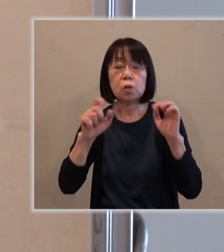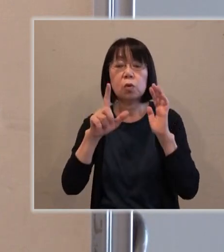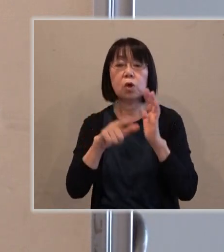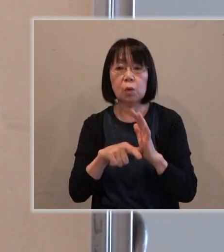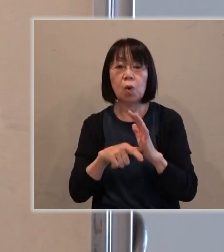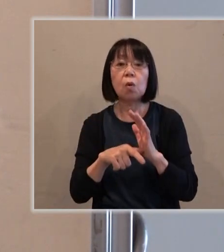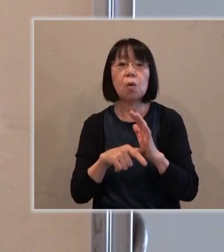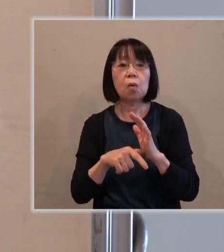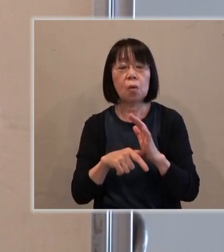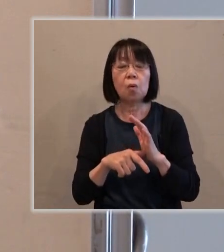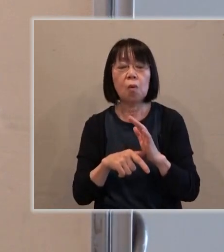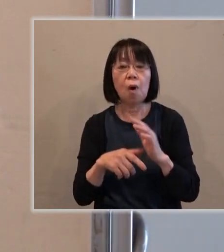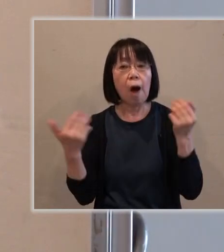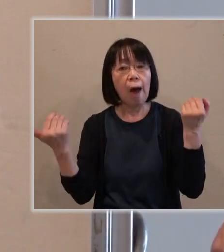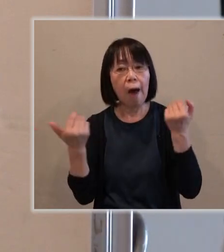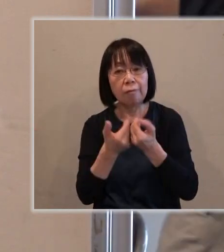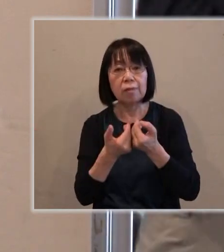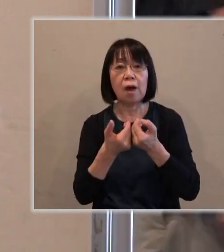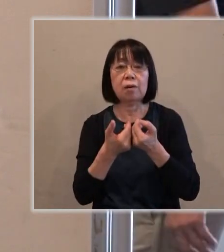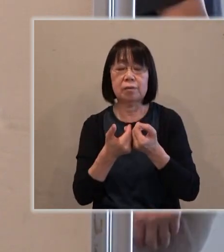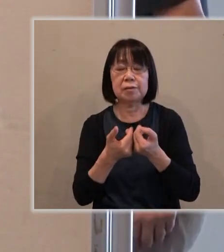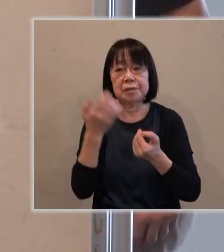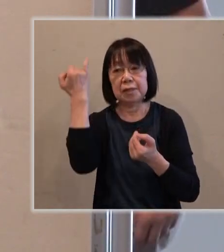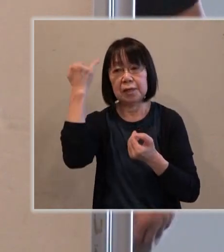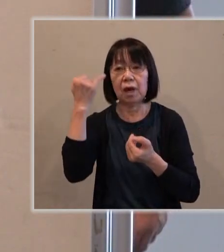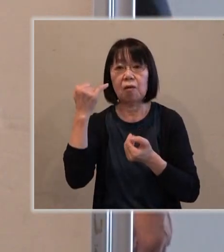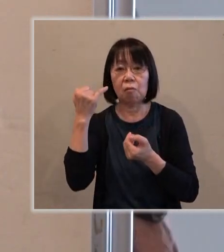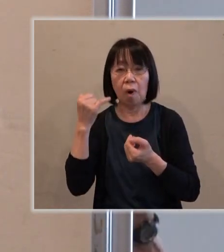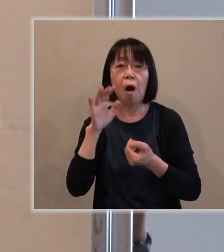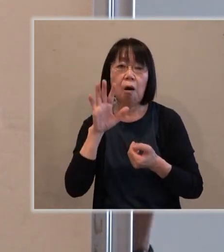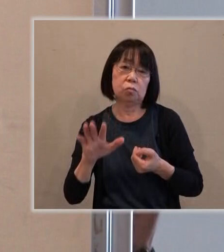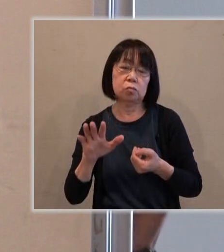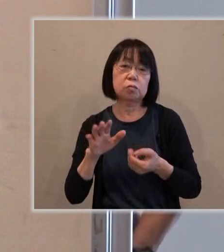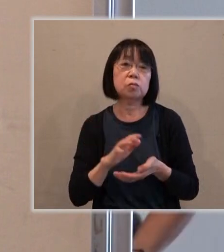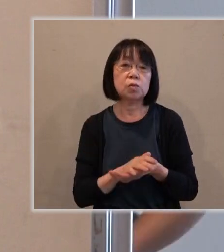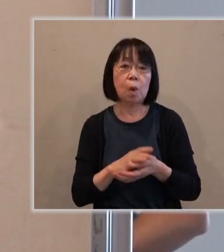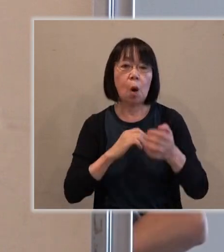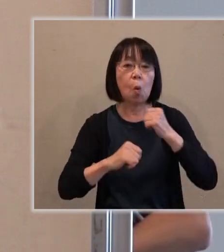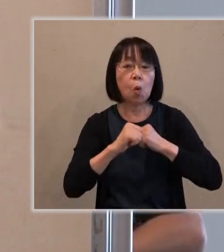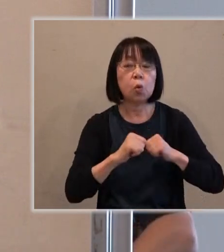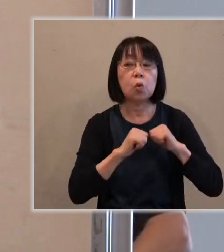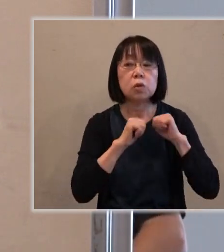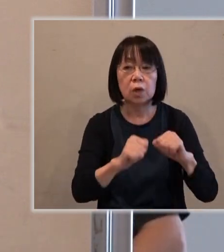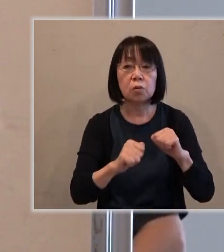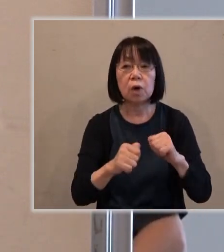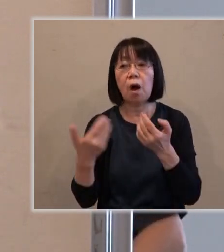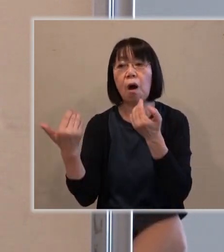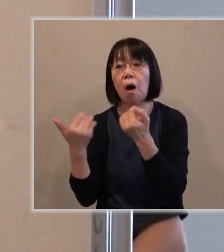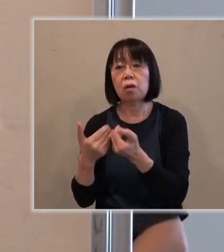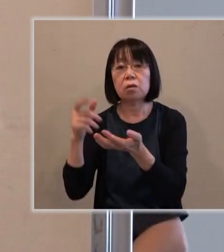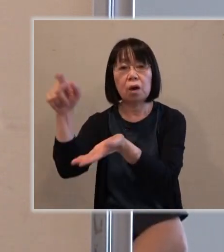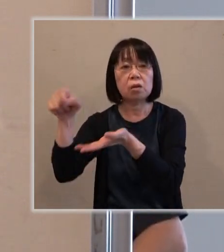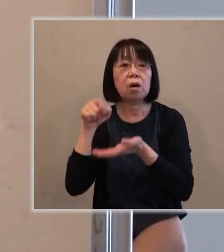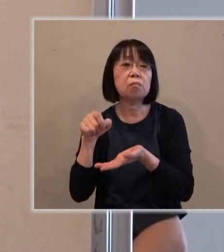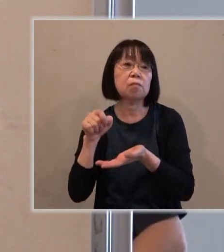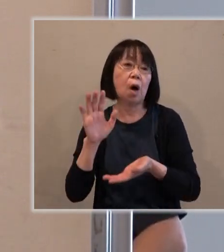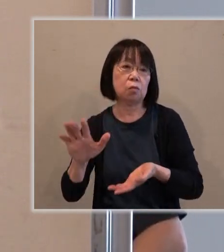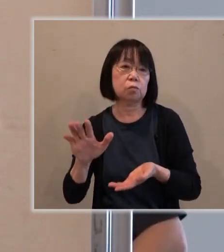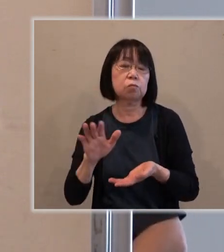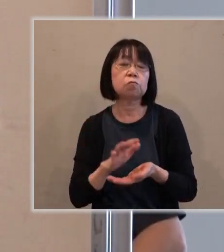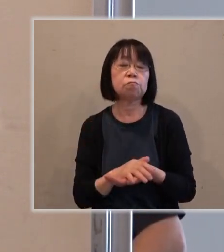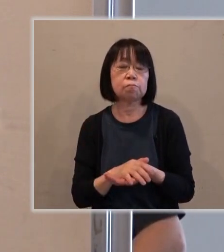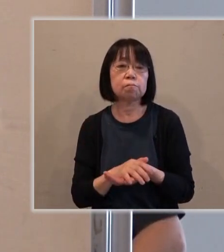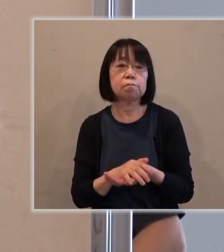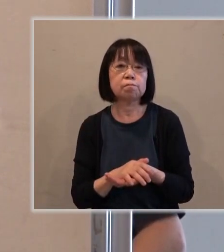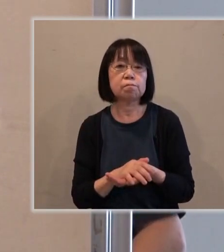ね。批判というか反対意見というのはつきもので、それはなぜなら行動を起こしているから反対意見とか、起きるわけ